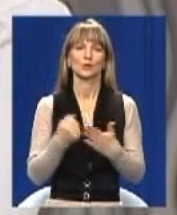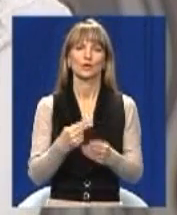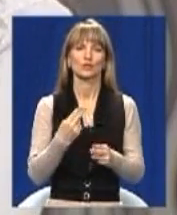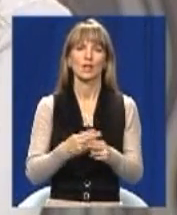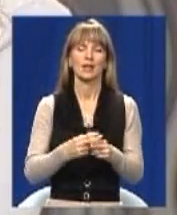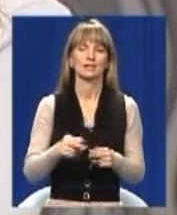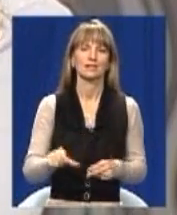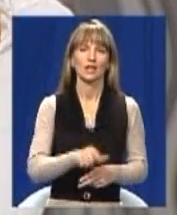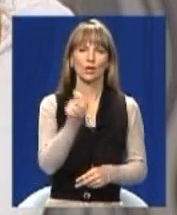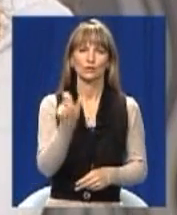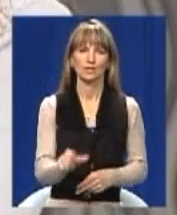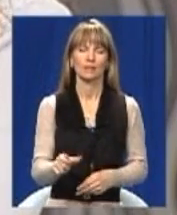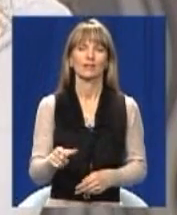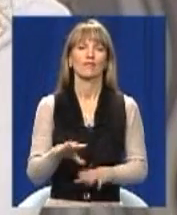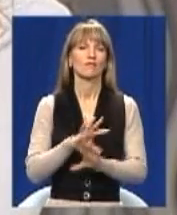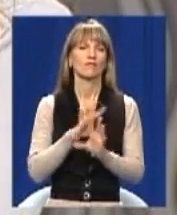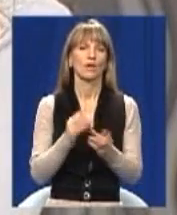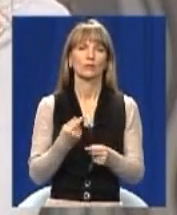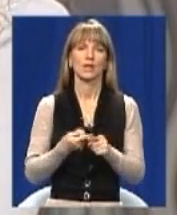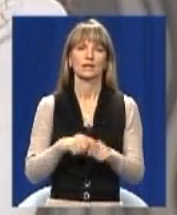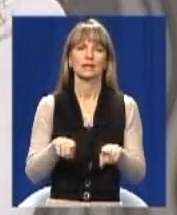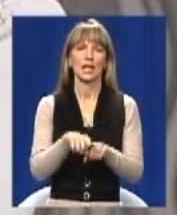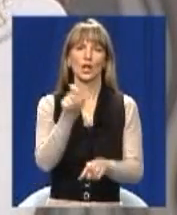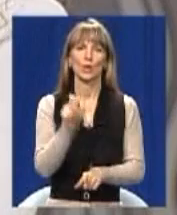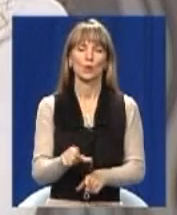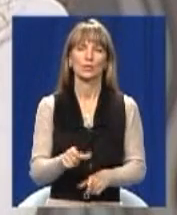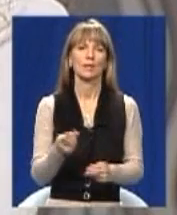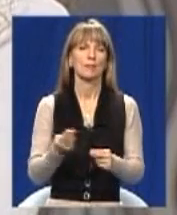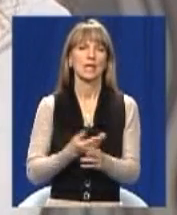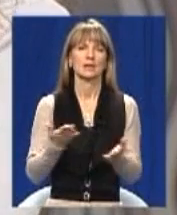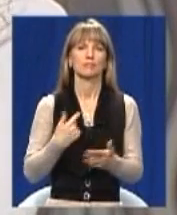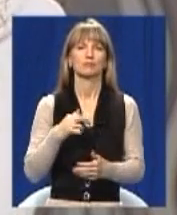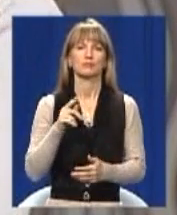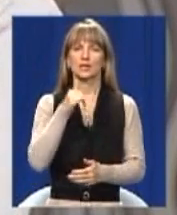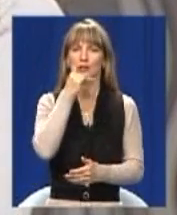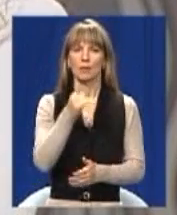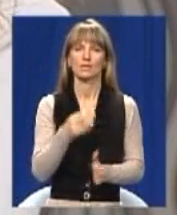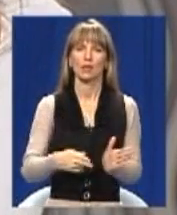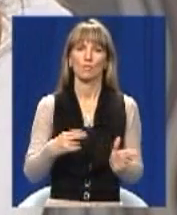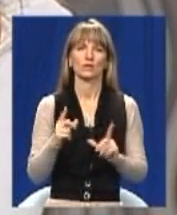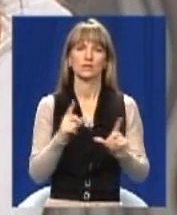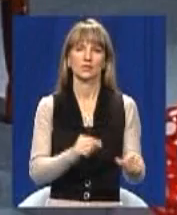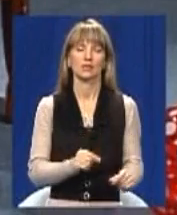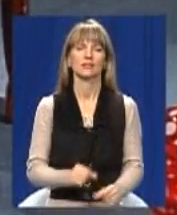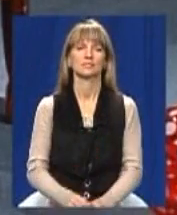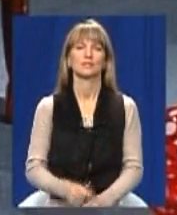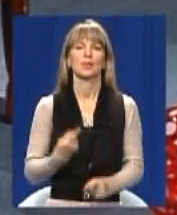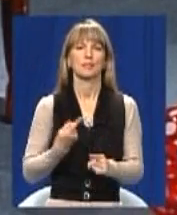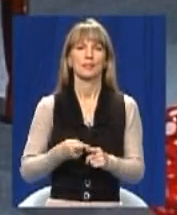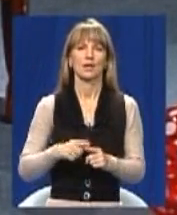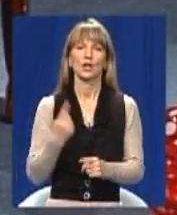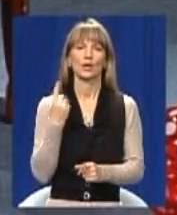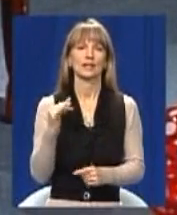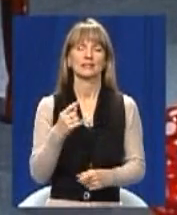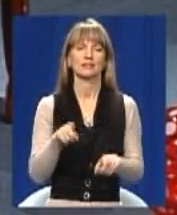залізнодорожників. Ну, взагалі, залізнодорожники – це такі люди, без яких, власне, ми б не могли сісти на потяг і також подорожувати. Тож, одна